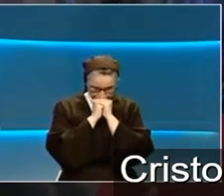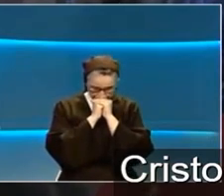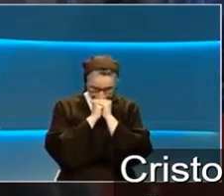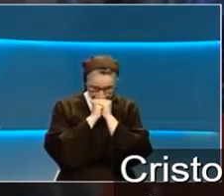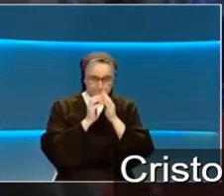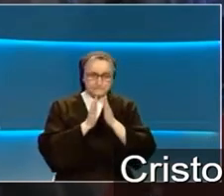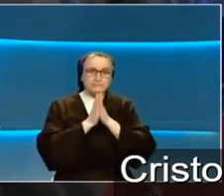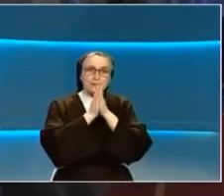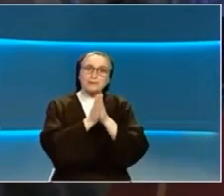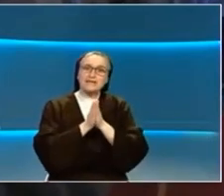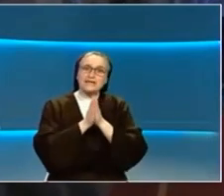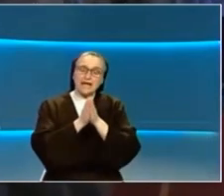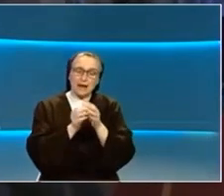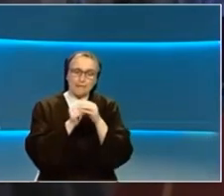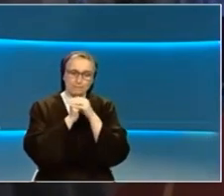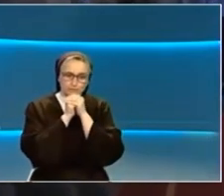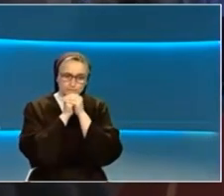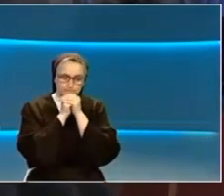Oremus.